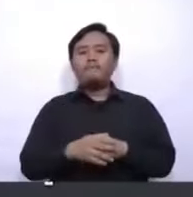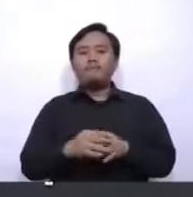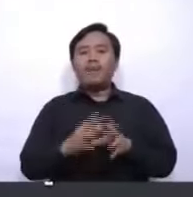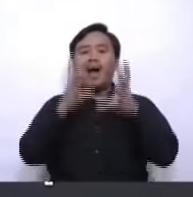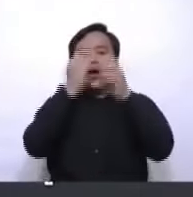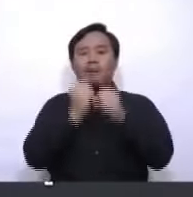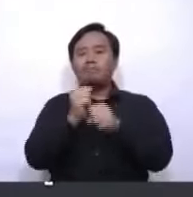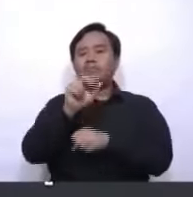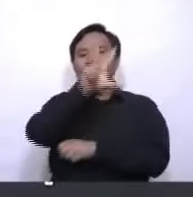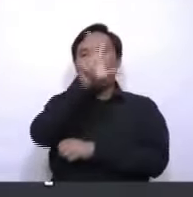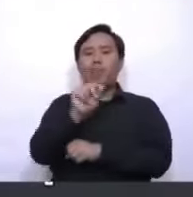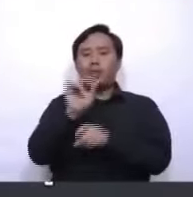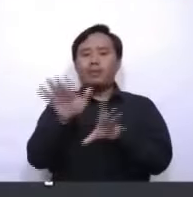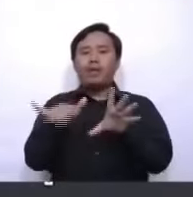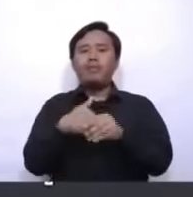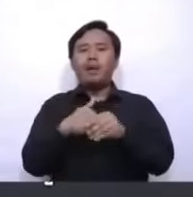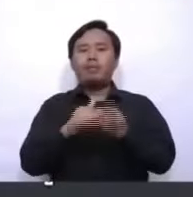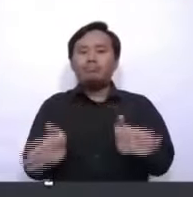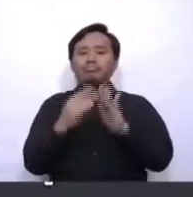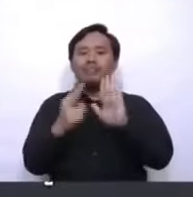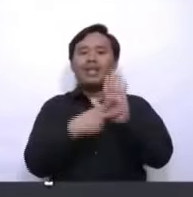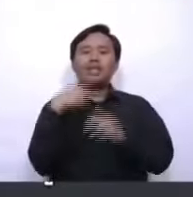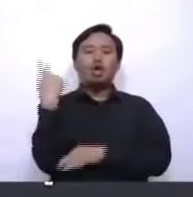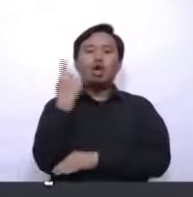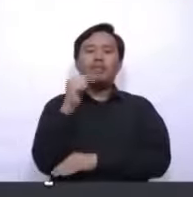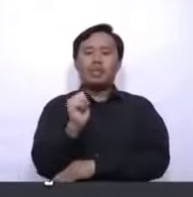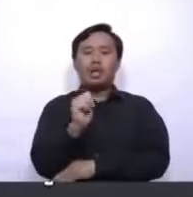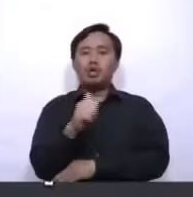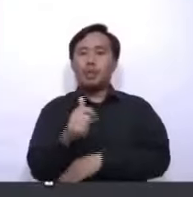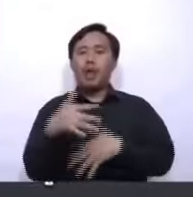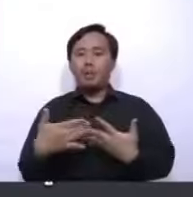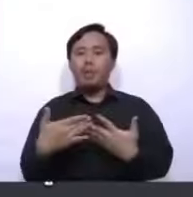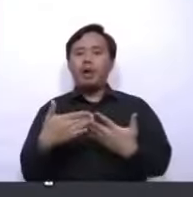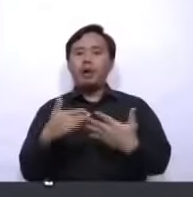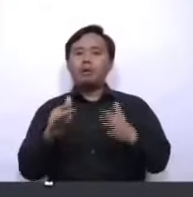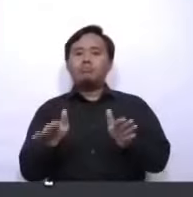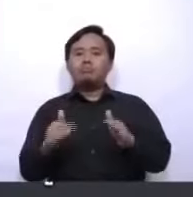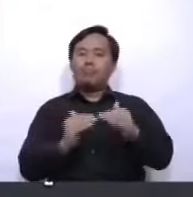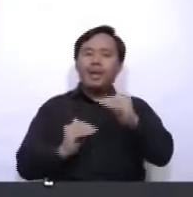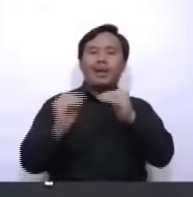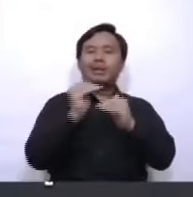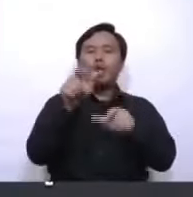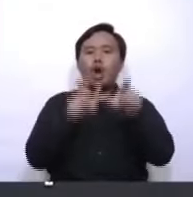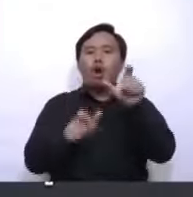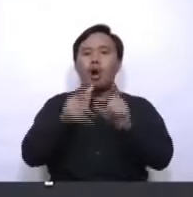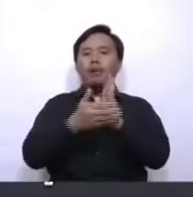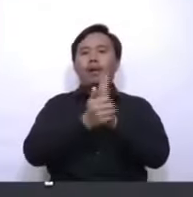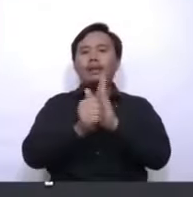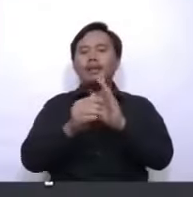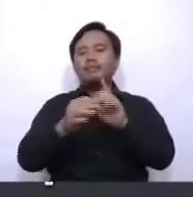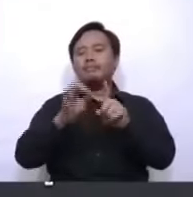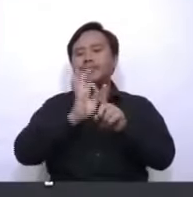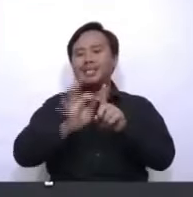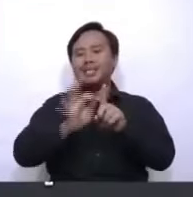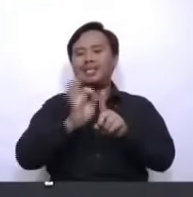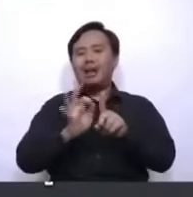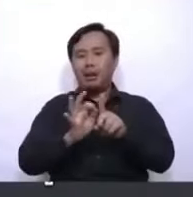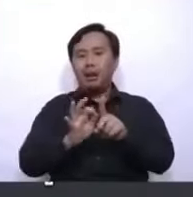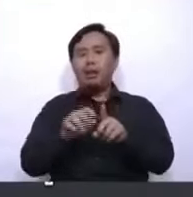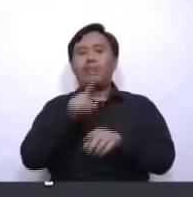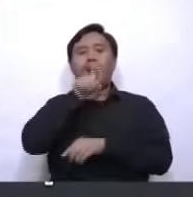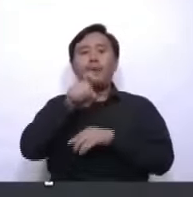dapat berkontribusi untuk pembangunan nasional melalui peningkatan talenta digital. Pertanyaannya, bagaimana